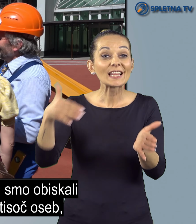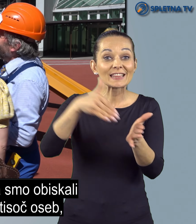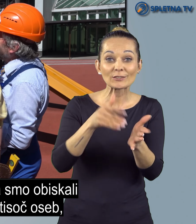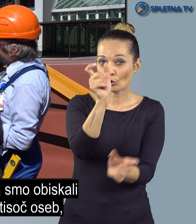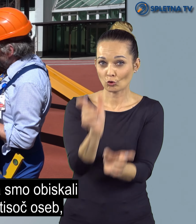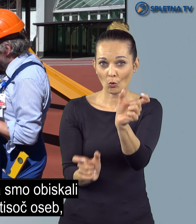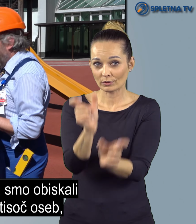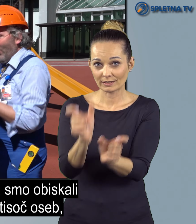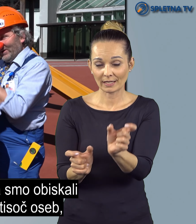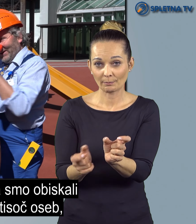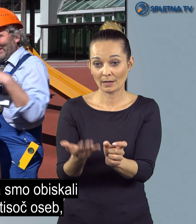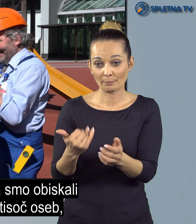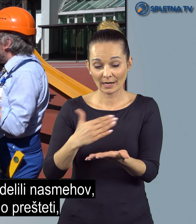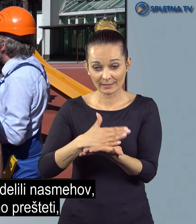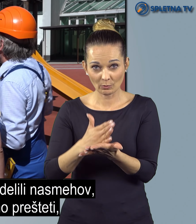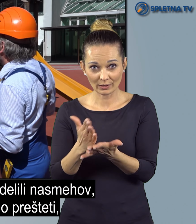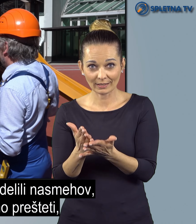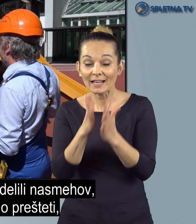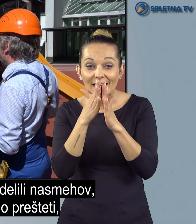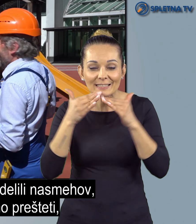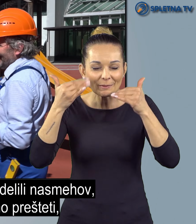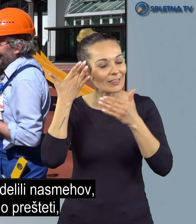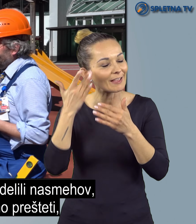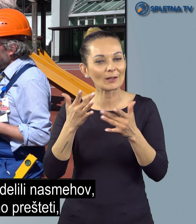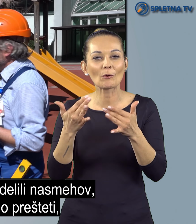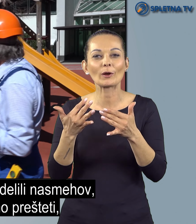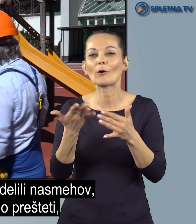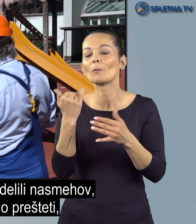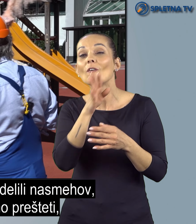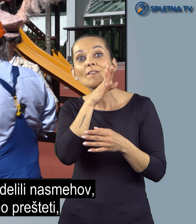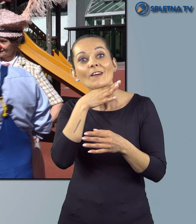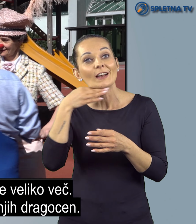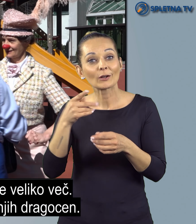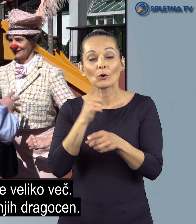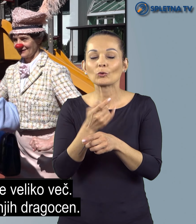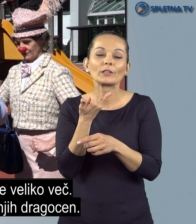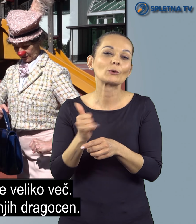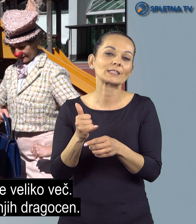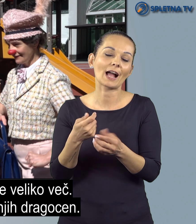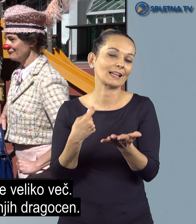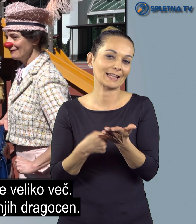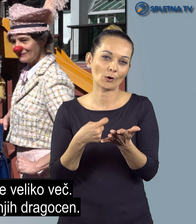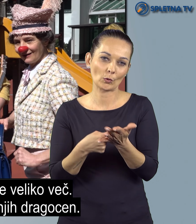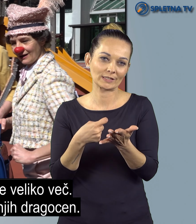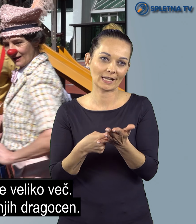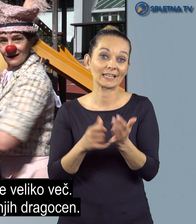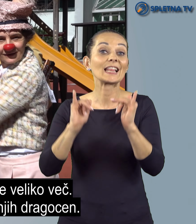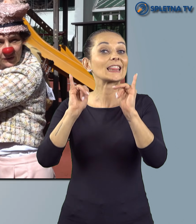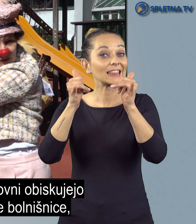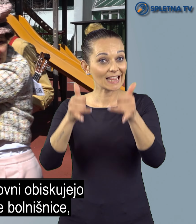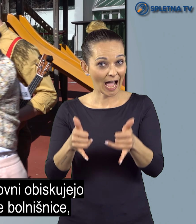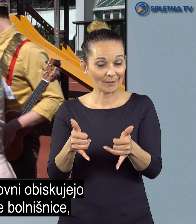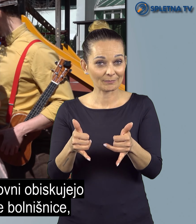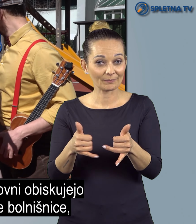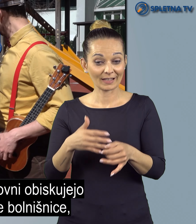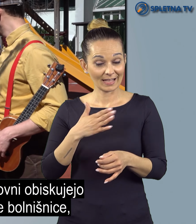približno 67 tisoč oseb. Koliko smo pa razdelili na smehov, ne znamo prešteti, bilo jih je še veliko več, je pa vsak od njih dragocen.